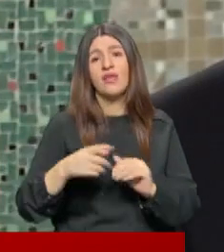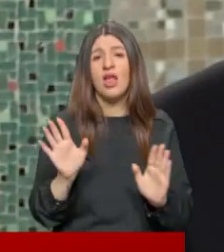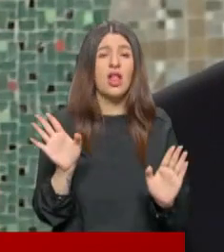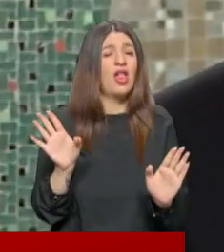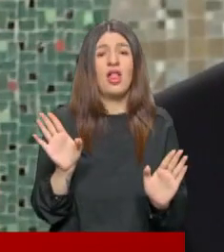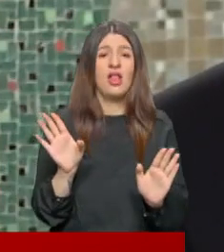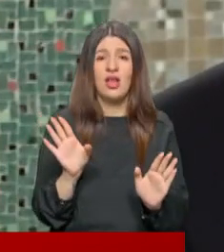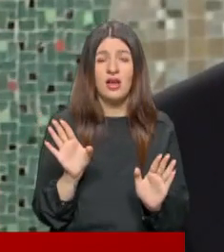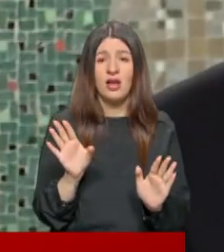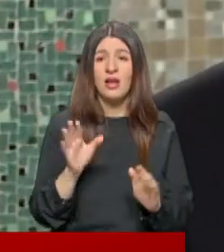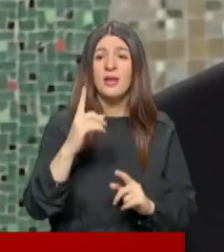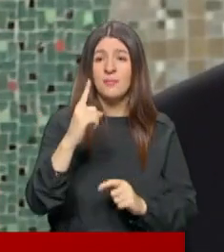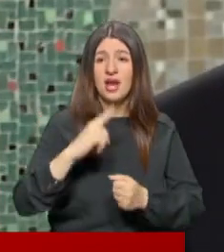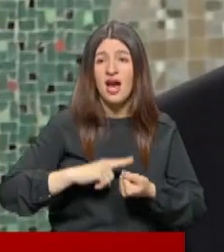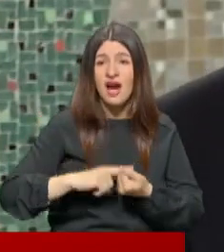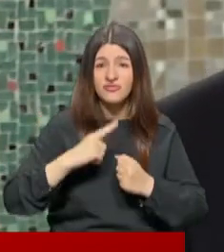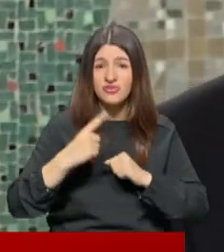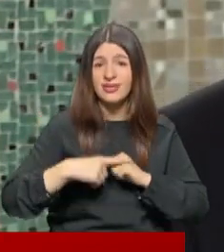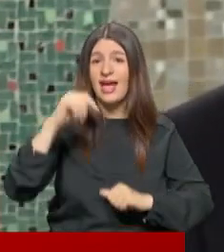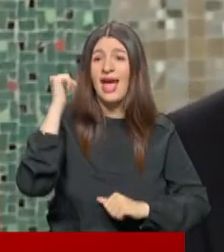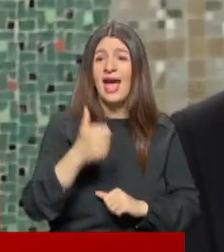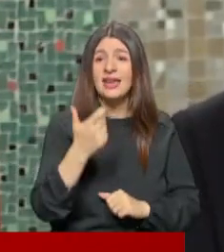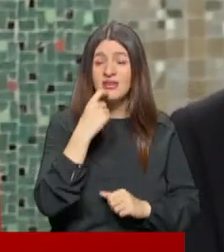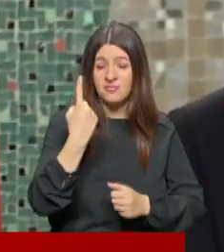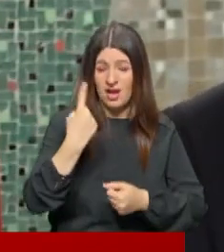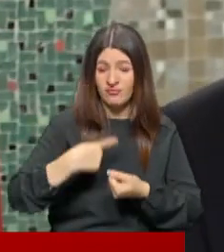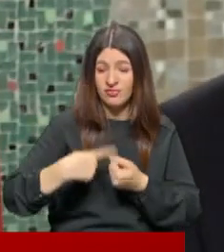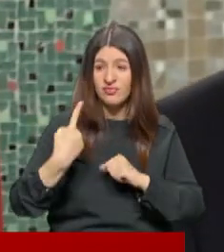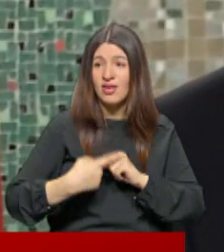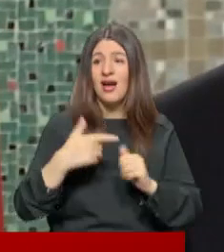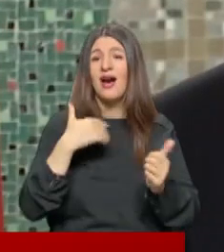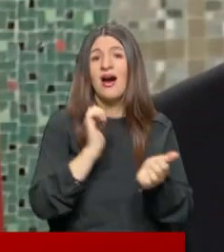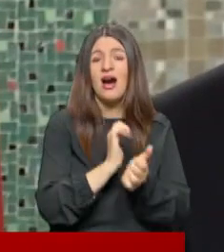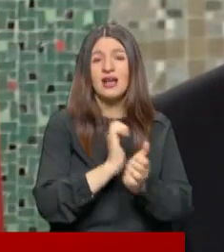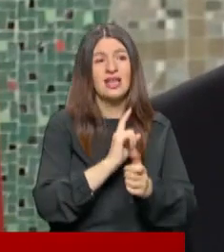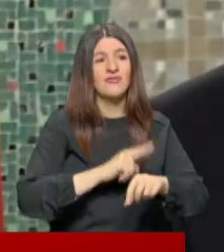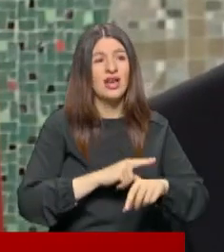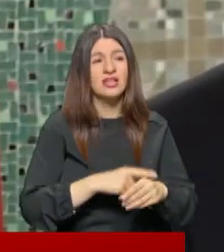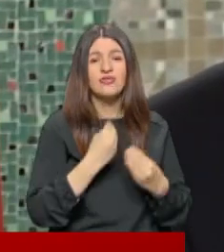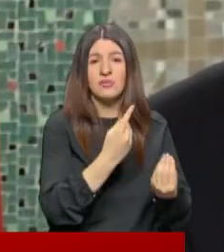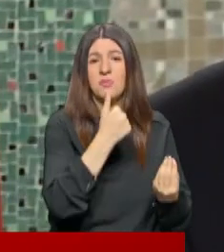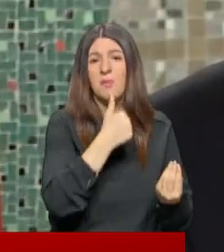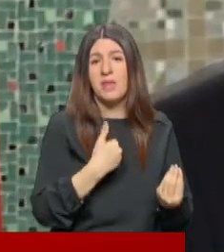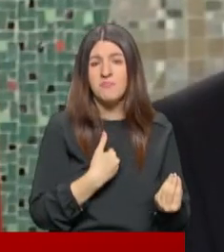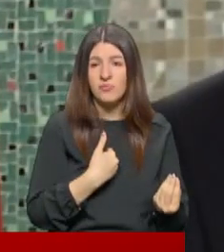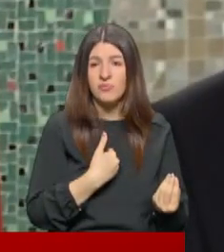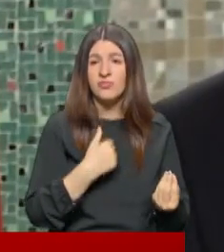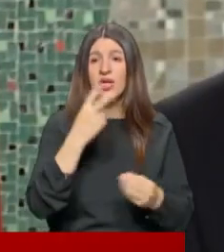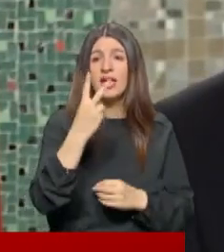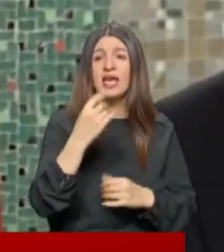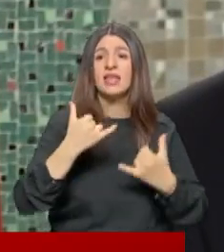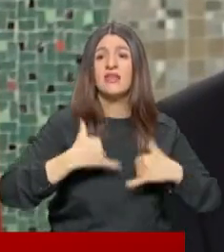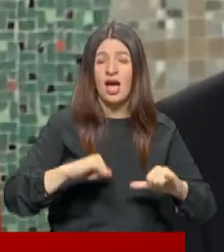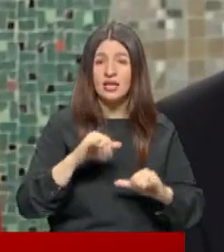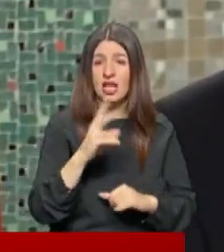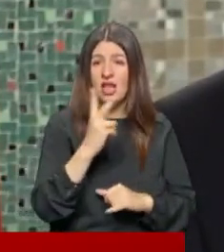düşüyor. Bir hafta, her yıl bir hafta ailesine vakit ayırmış bir babayım. İki